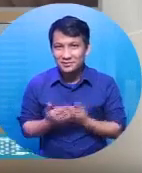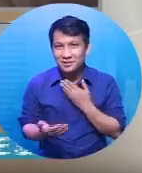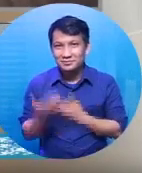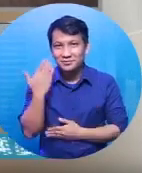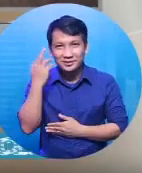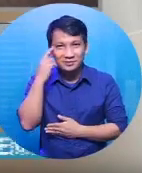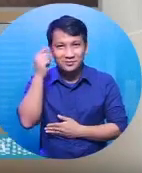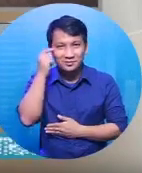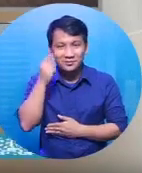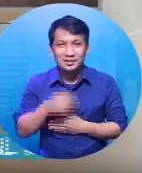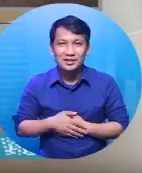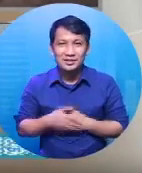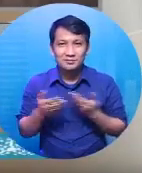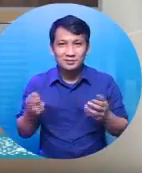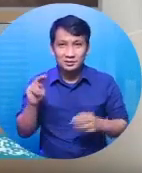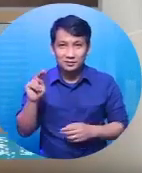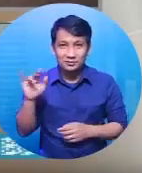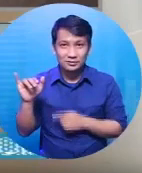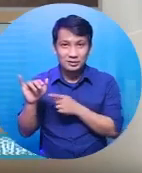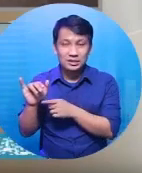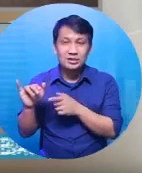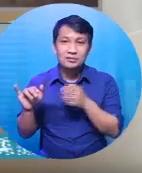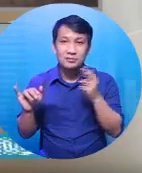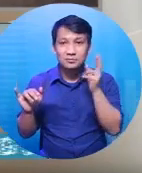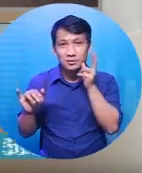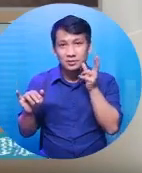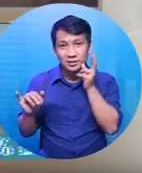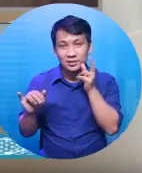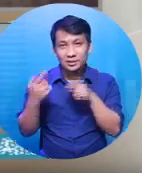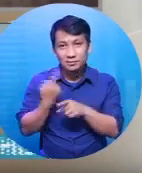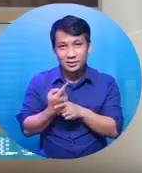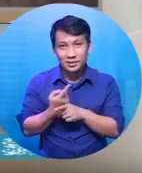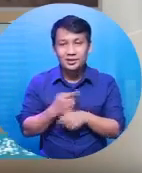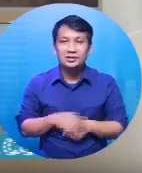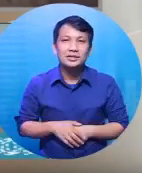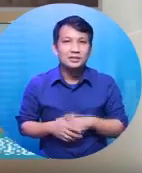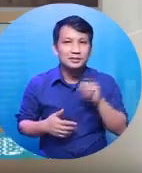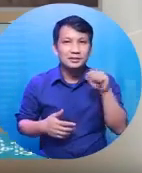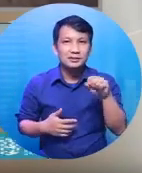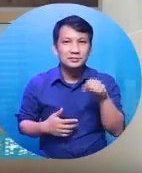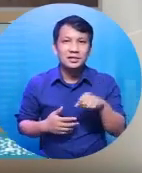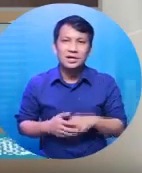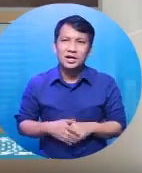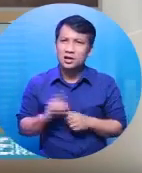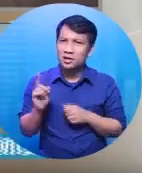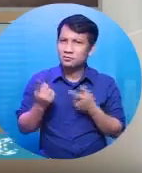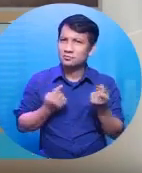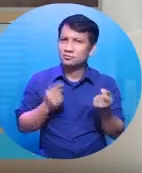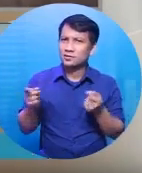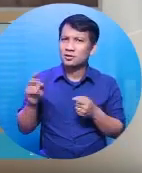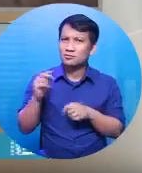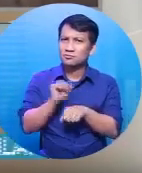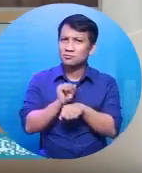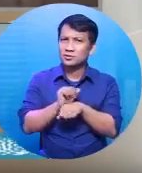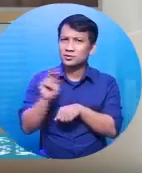Rapi. Nasa New York po si Ma'am Rochelle. Opo, Sir. Anong trabaho niya po sa New York?